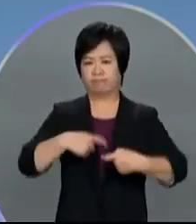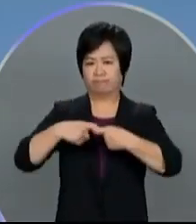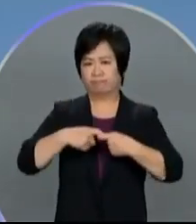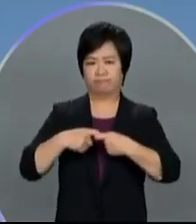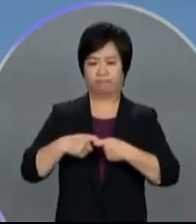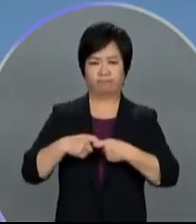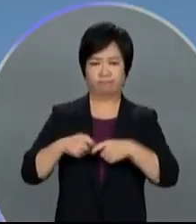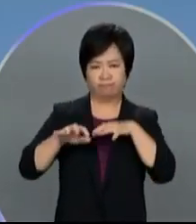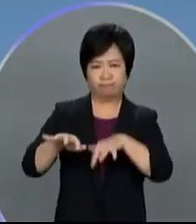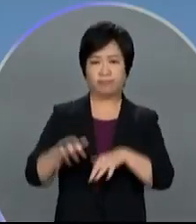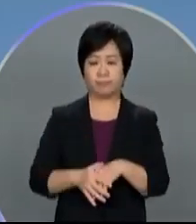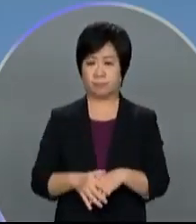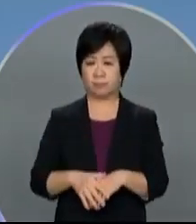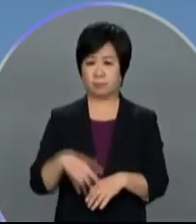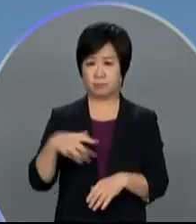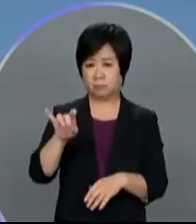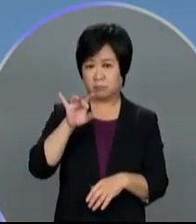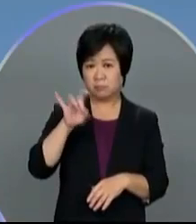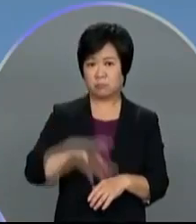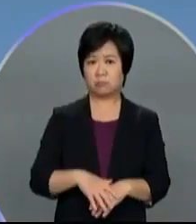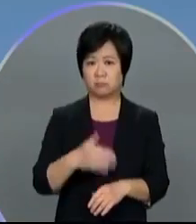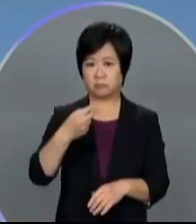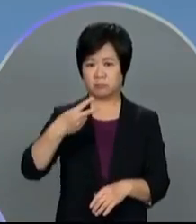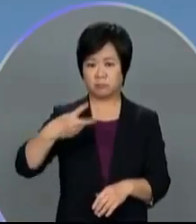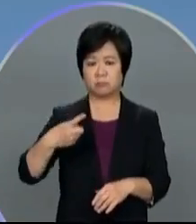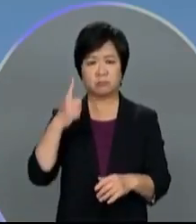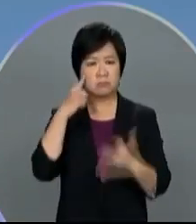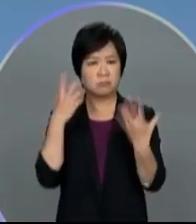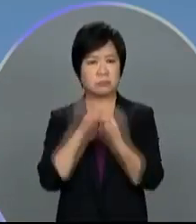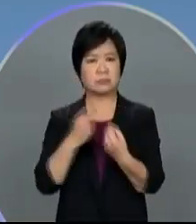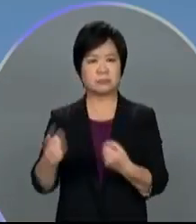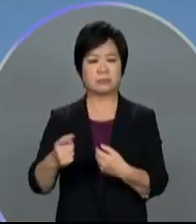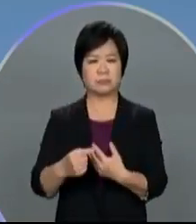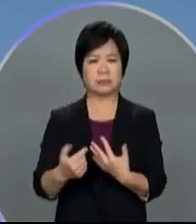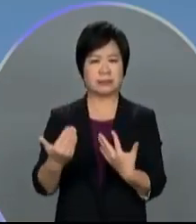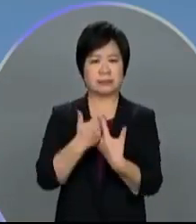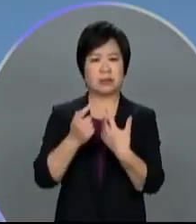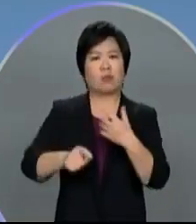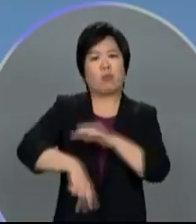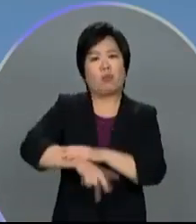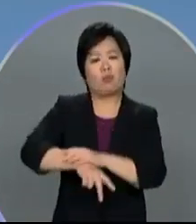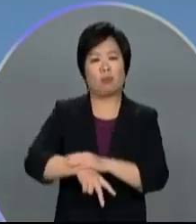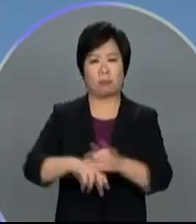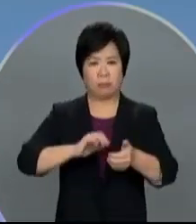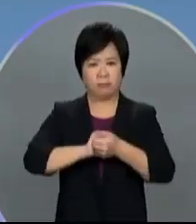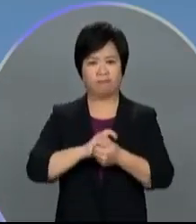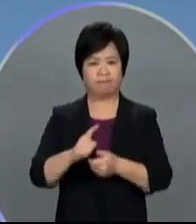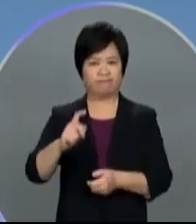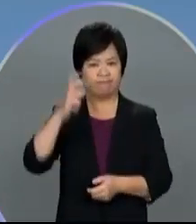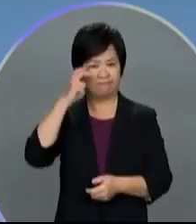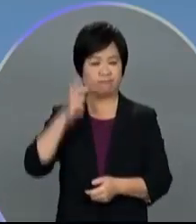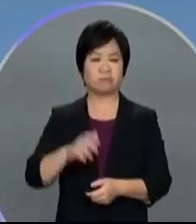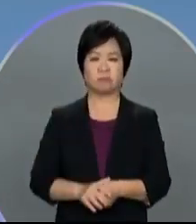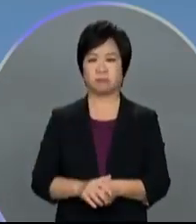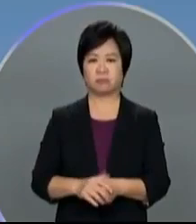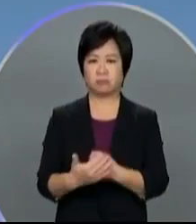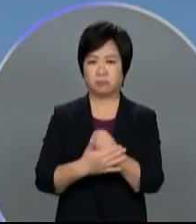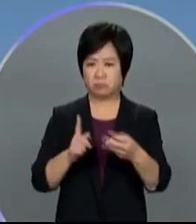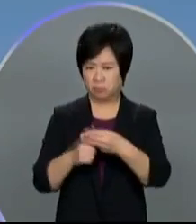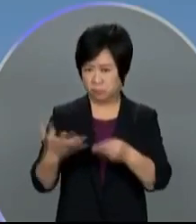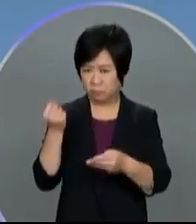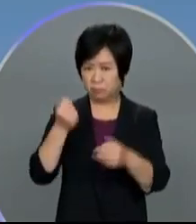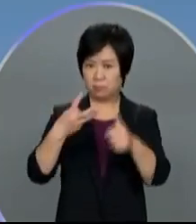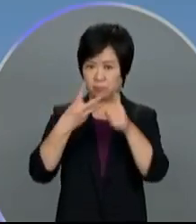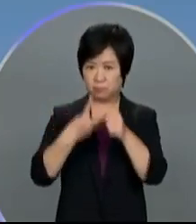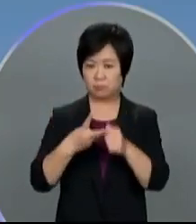二，中国利用九二共识正在掏空中华民国，所以我们必须要更加坚定地捍卫主权。第